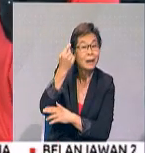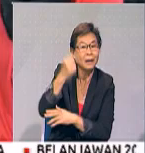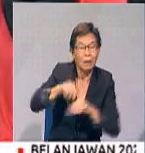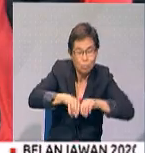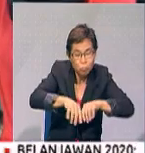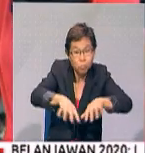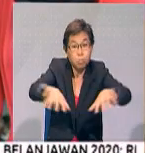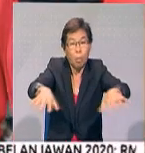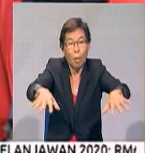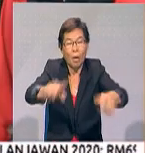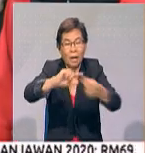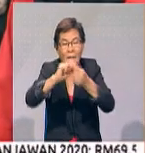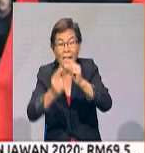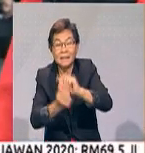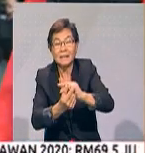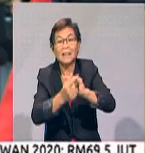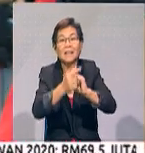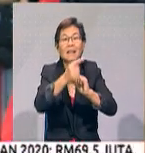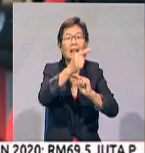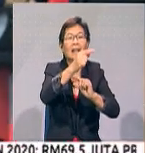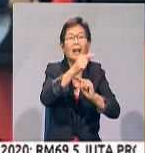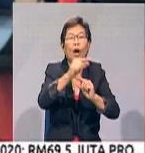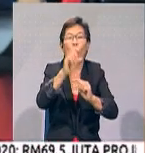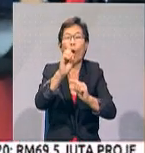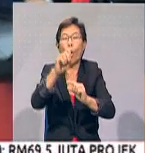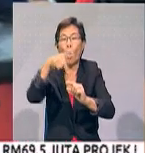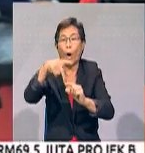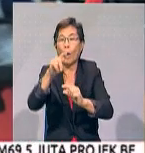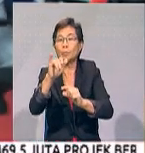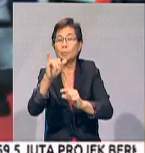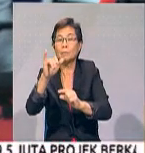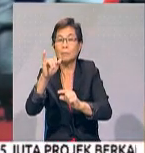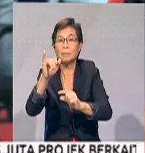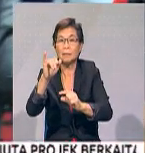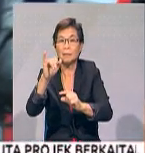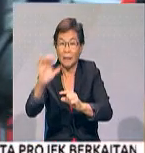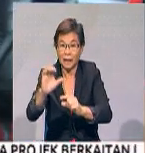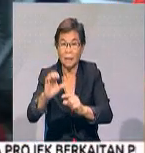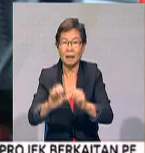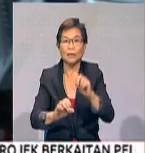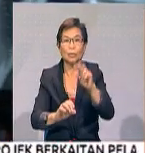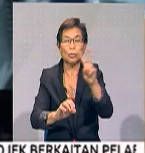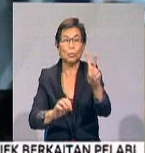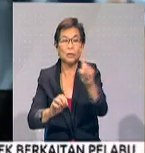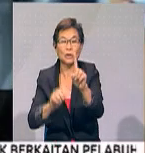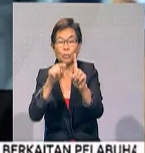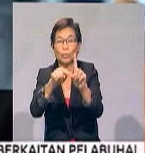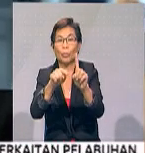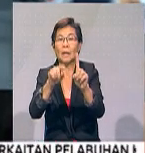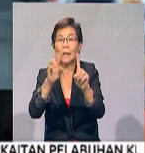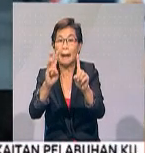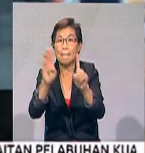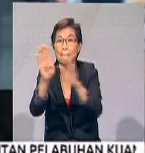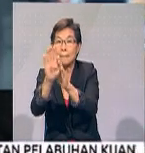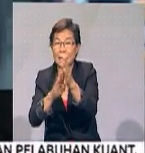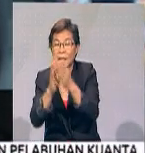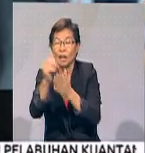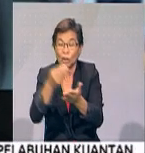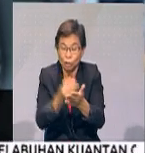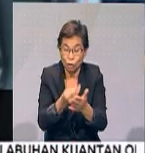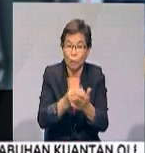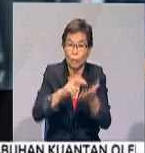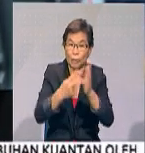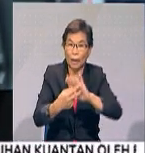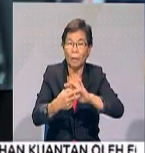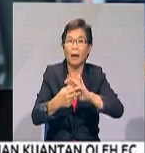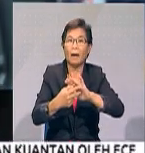rangkaian gantian optik perbelanjaan ialah sebanyak 21.6 bilion. Ini menunjukkan bahawasanya konektiviti